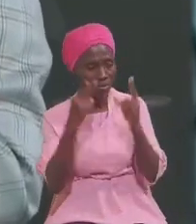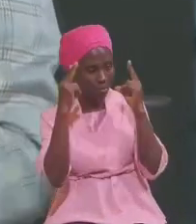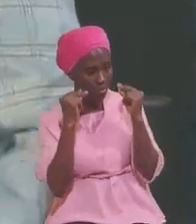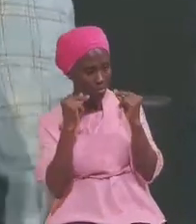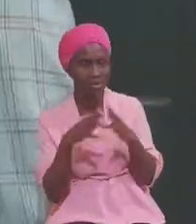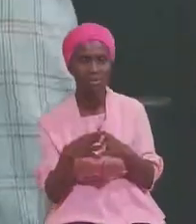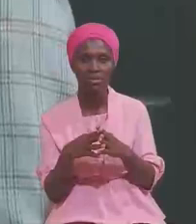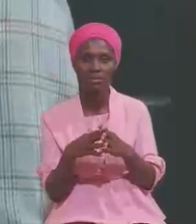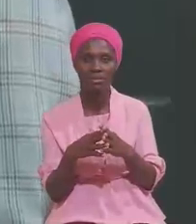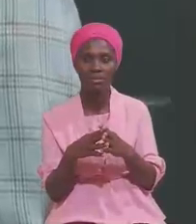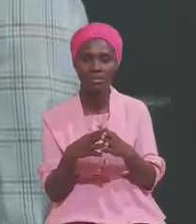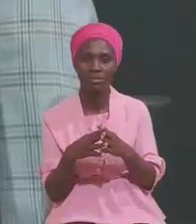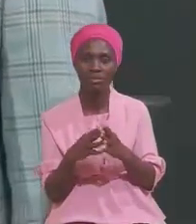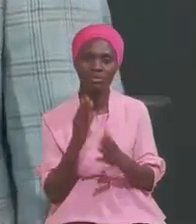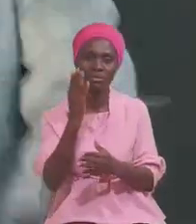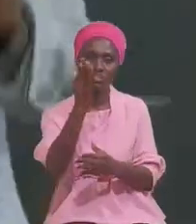étends